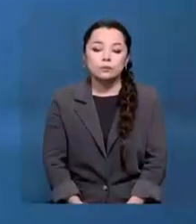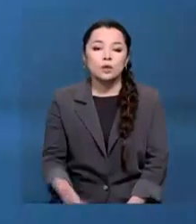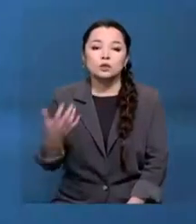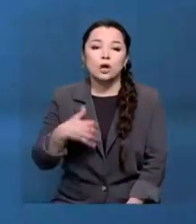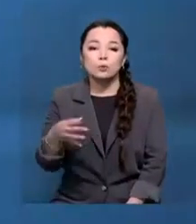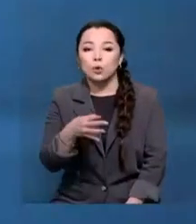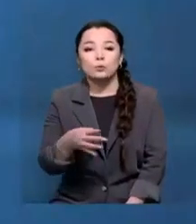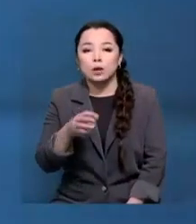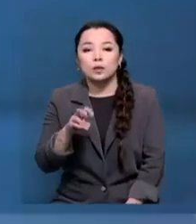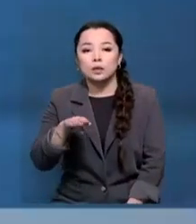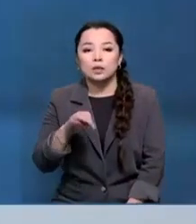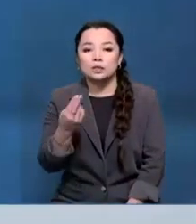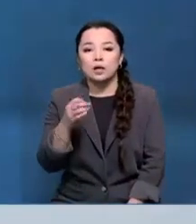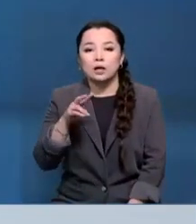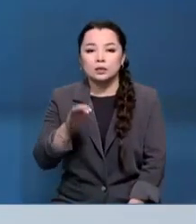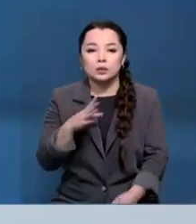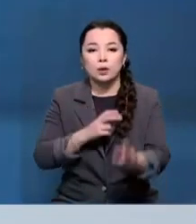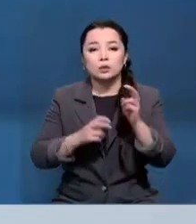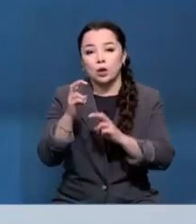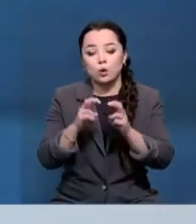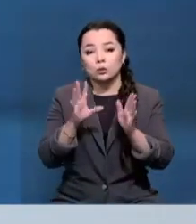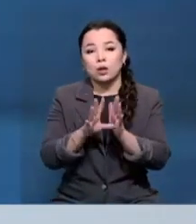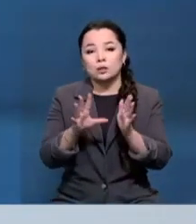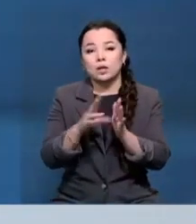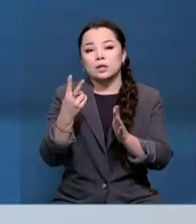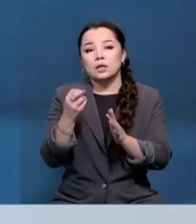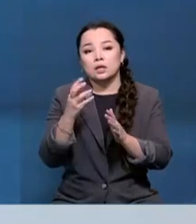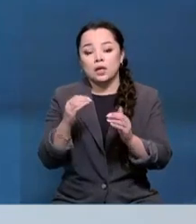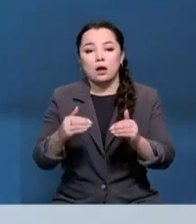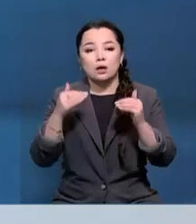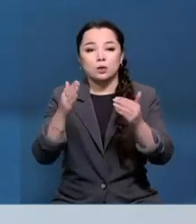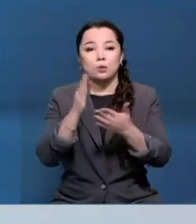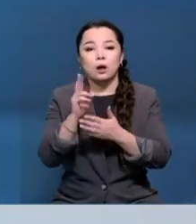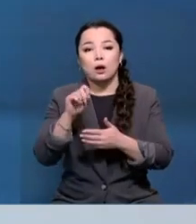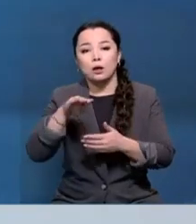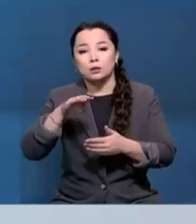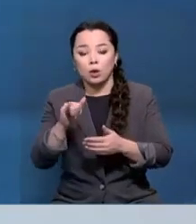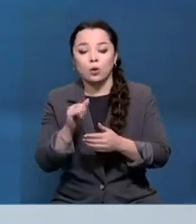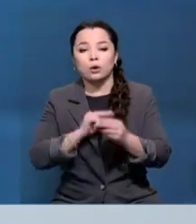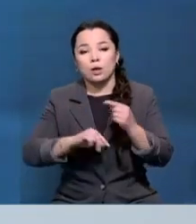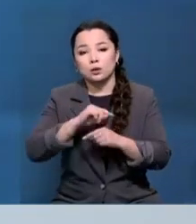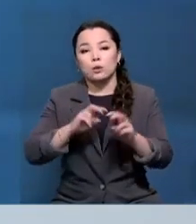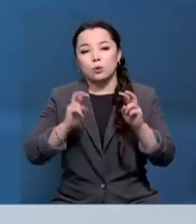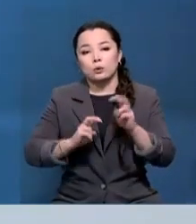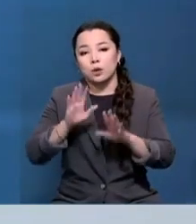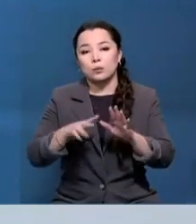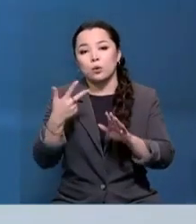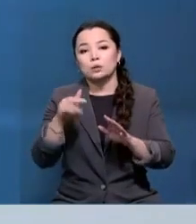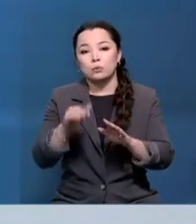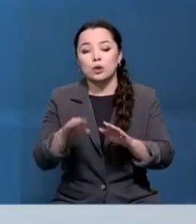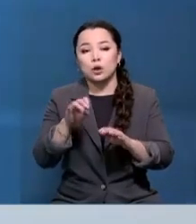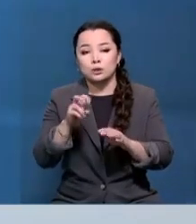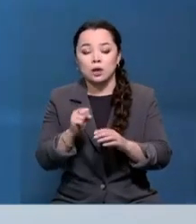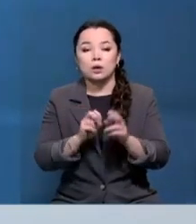Жамбыл облысында натрий цианидін өндіретін зауыттың қуаттылығы 2 есеге артпақ. Қаратау қаласындағы кәсіпорын жылына 30 000 тонна